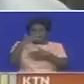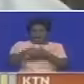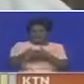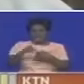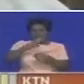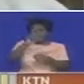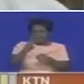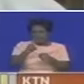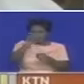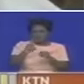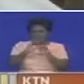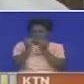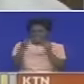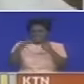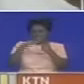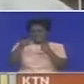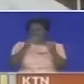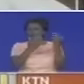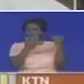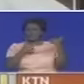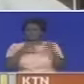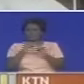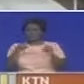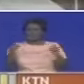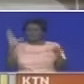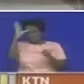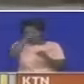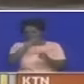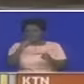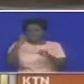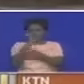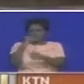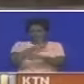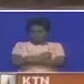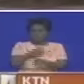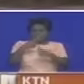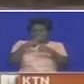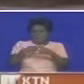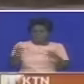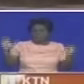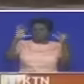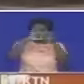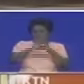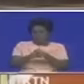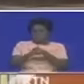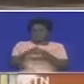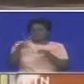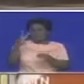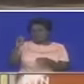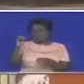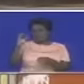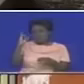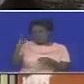KCPE, alikosa matumaini alipokosa nafasi ya kujiunga na shule ya upili, lakini wazo la kujiunga na taasisi ya kiufundi ya Voi